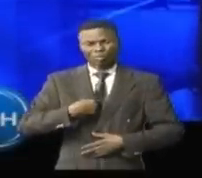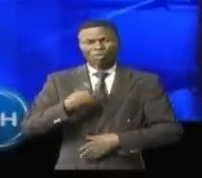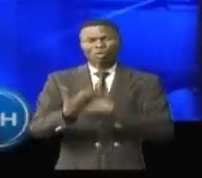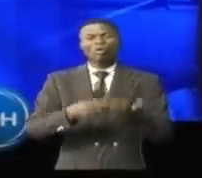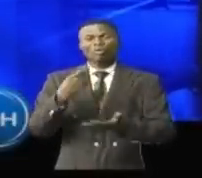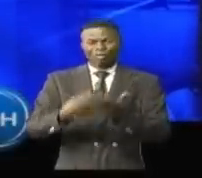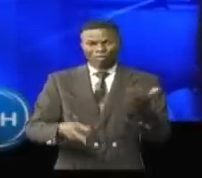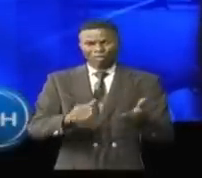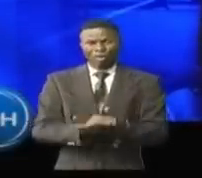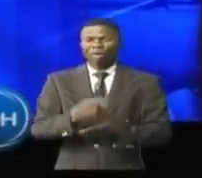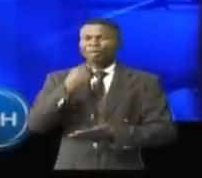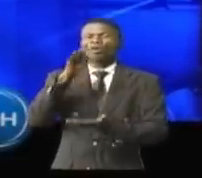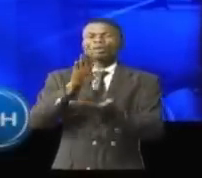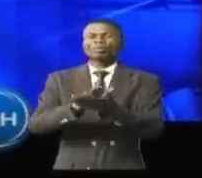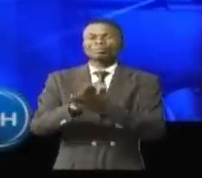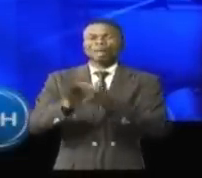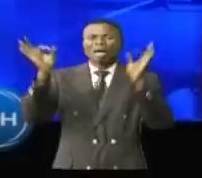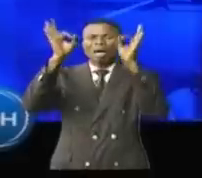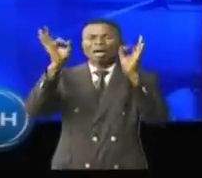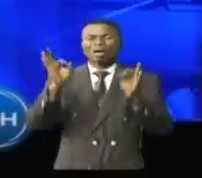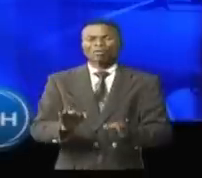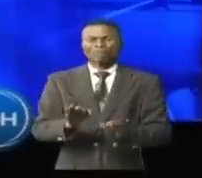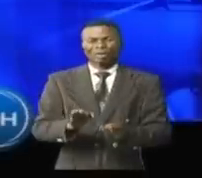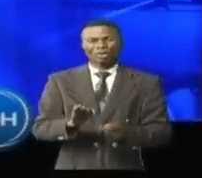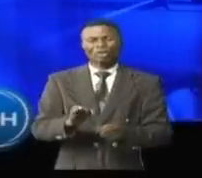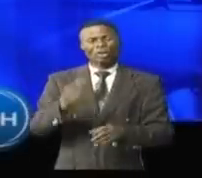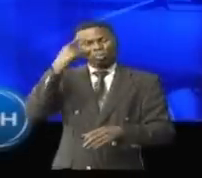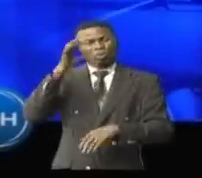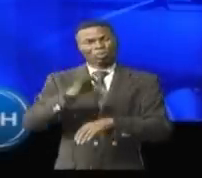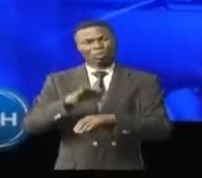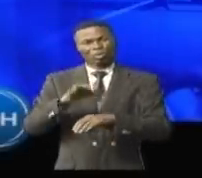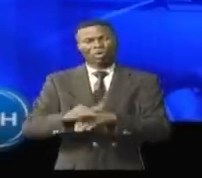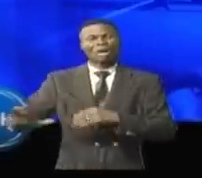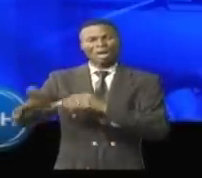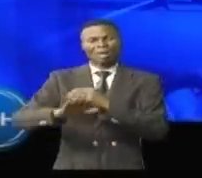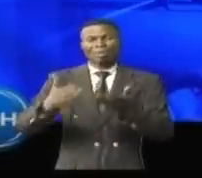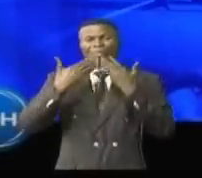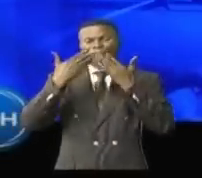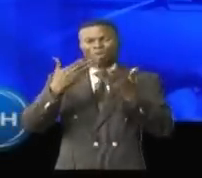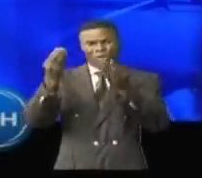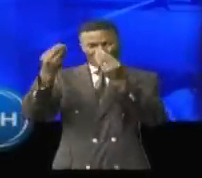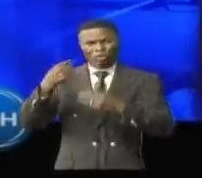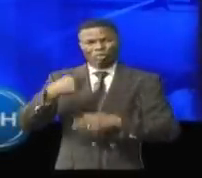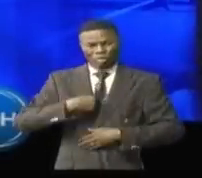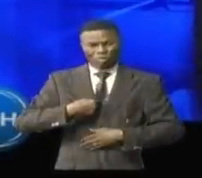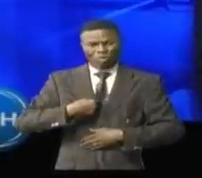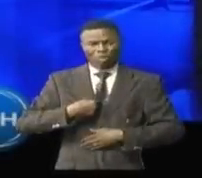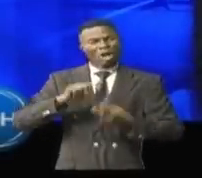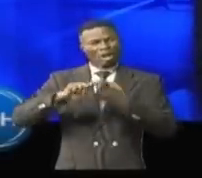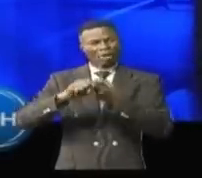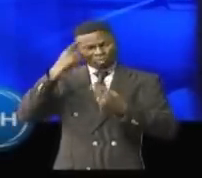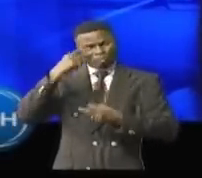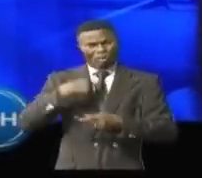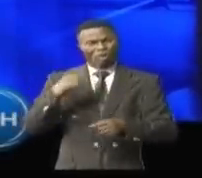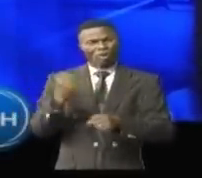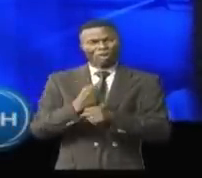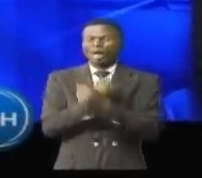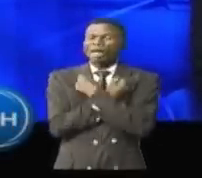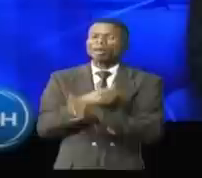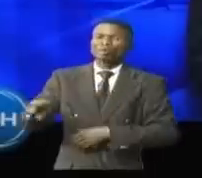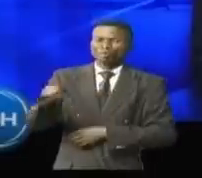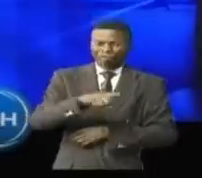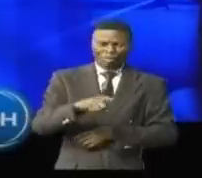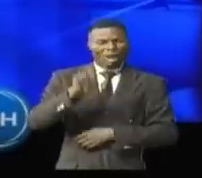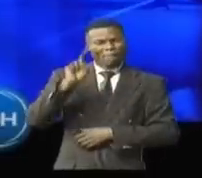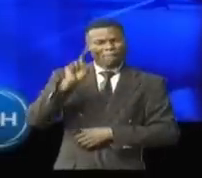c'est de remercier la fédération et l'opportunité, et le pays aussi, l'opportunité qu'ils m'ont donnée. J'ai voulu aimer que les choses